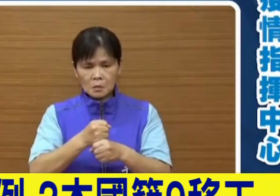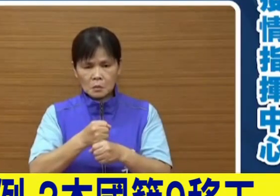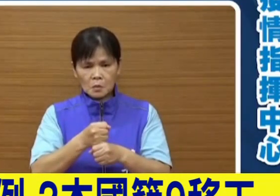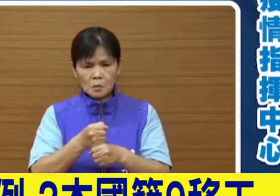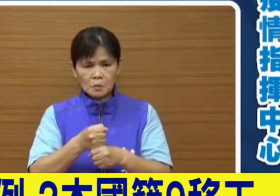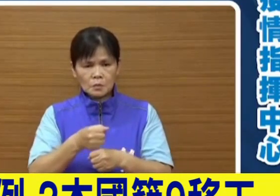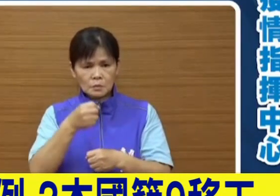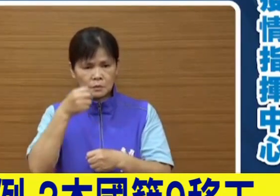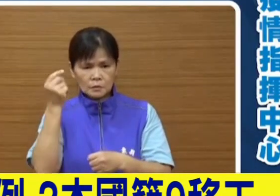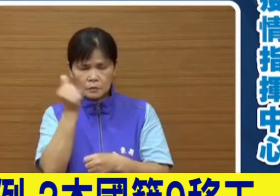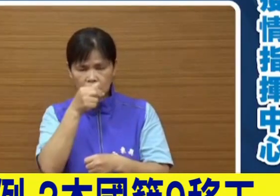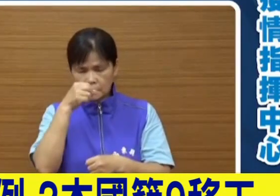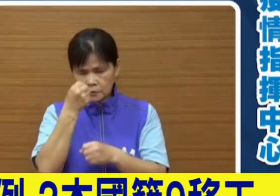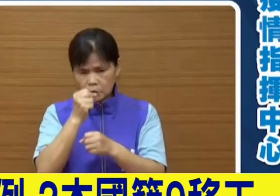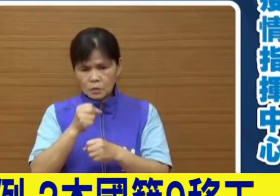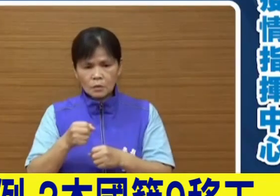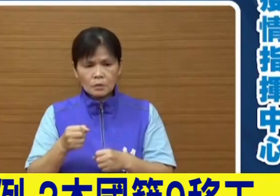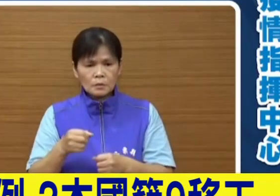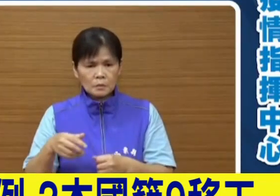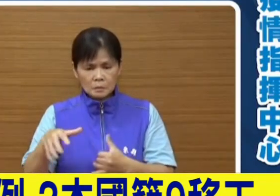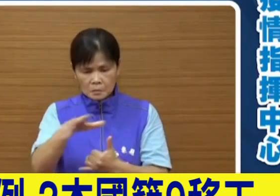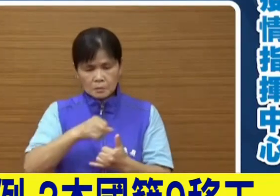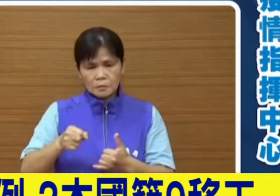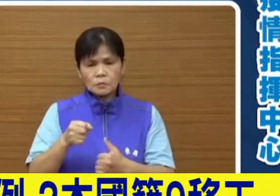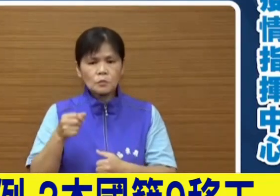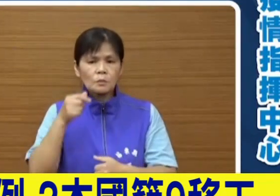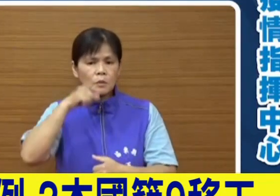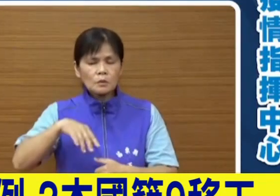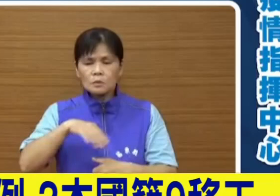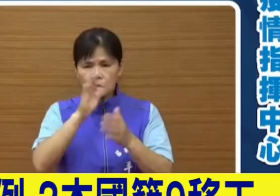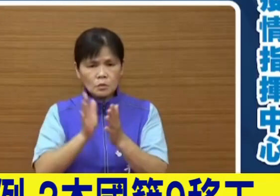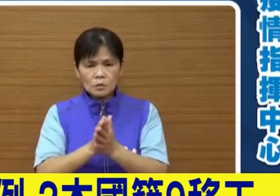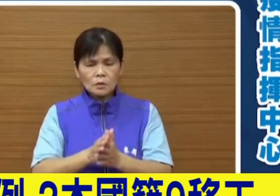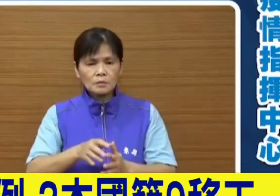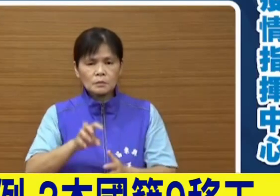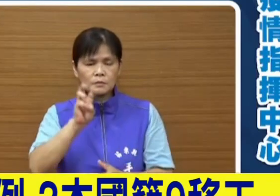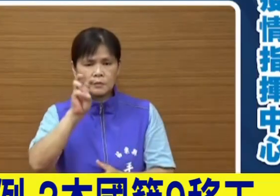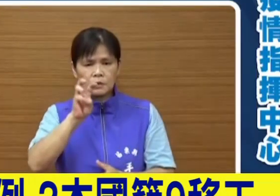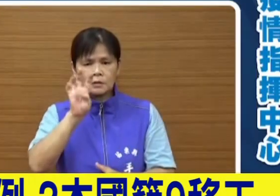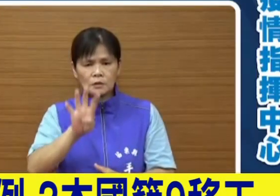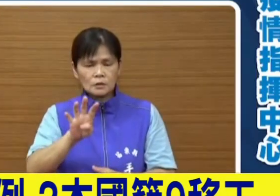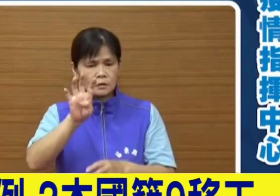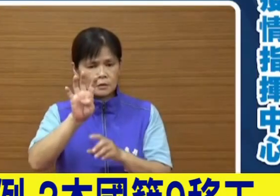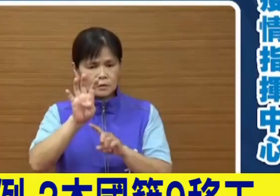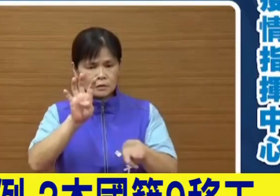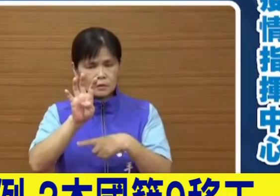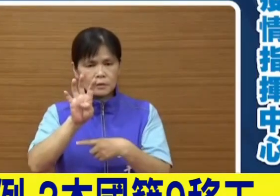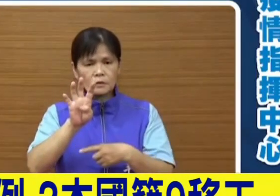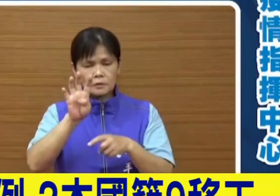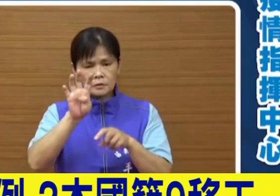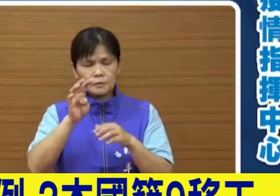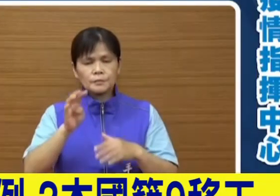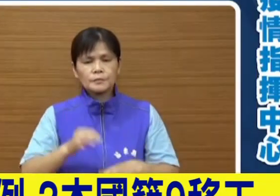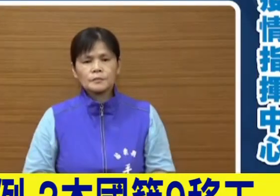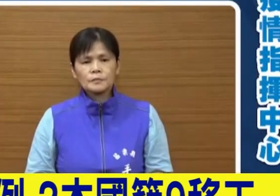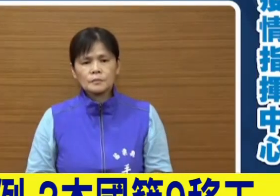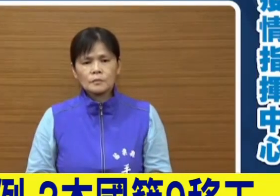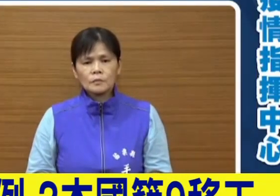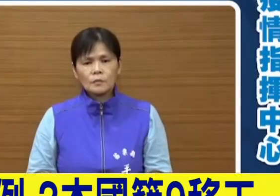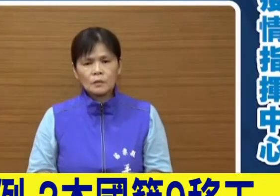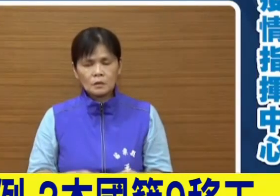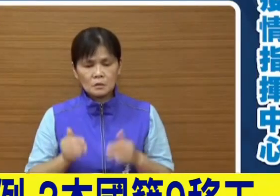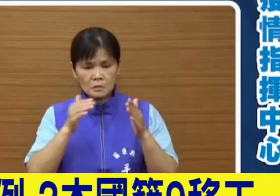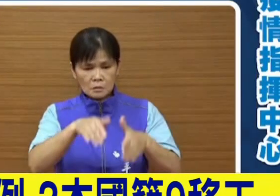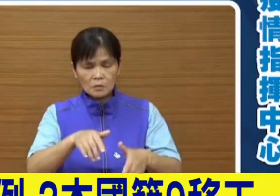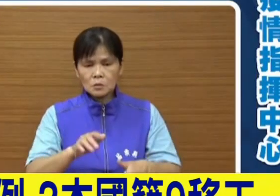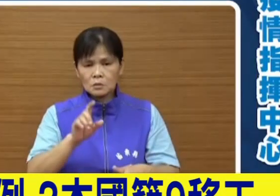栗县共有34家，有超过移工50人。那经过调查已做快筛的有